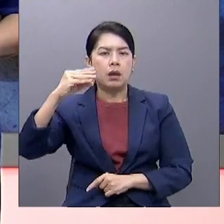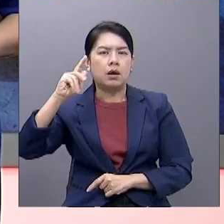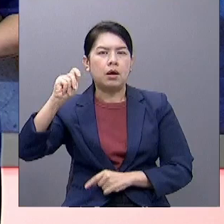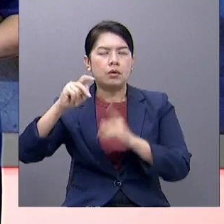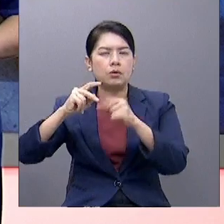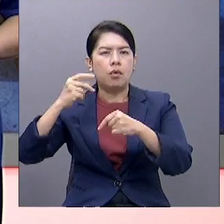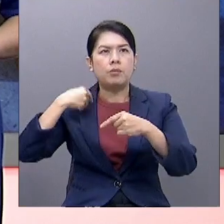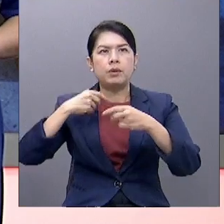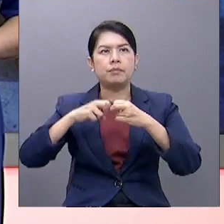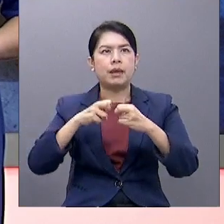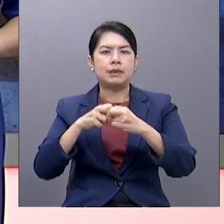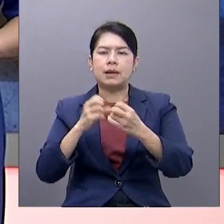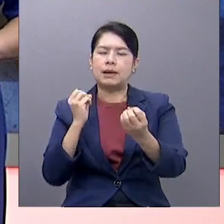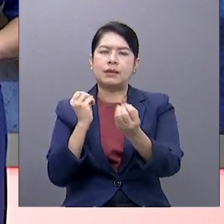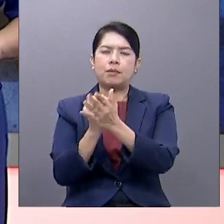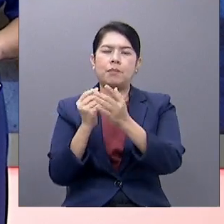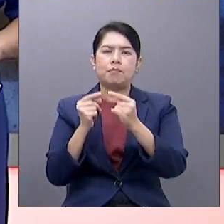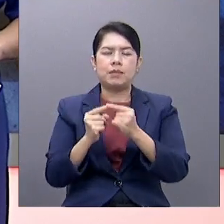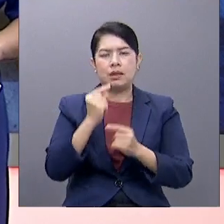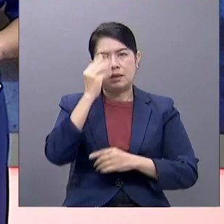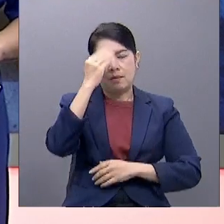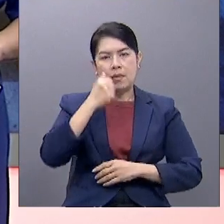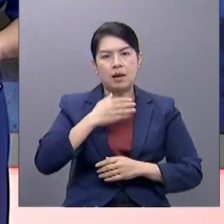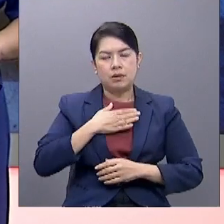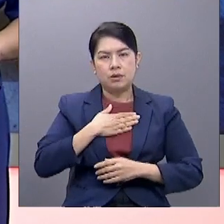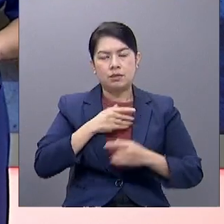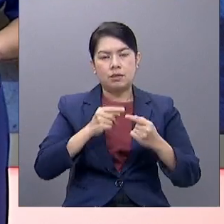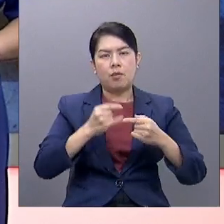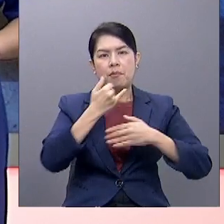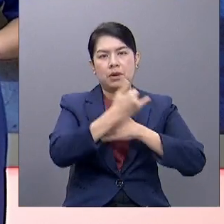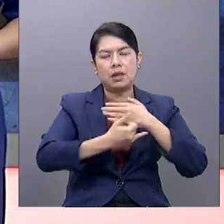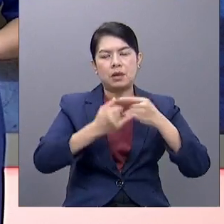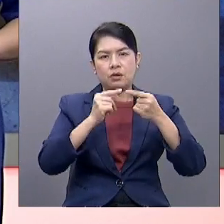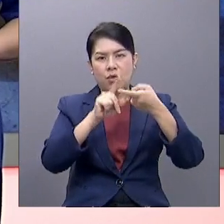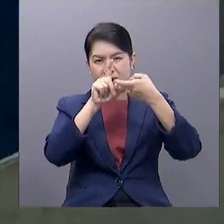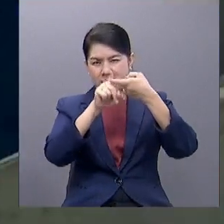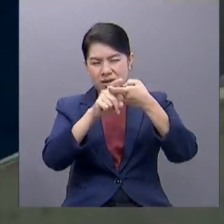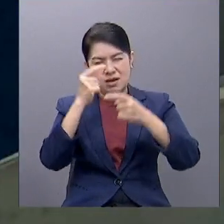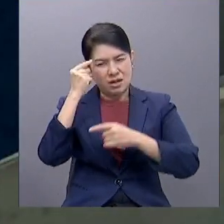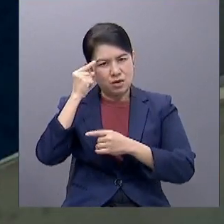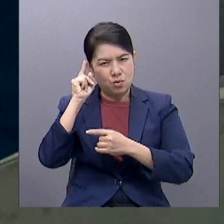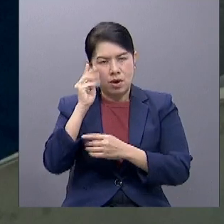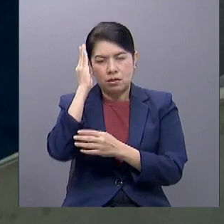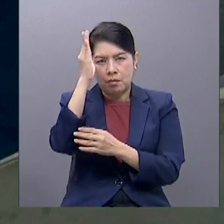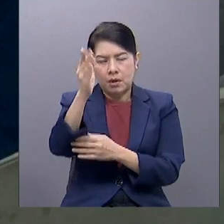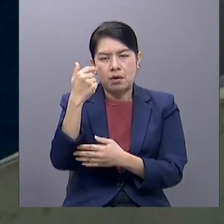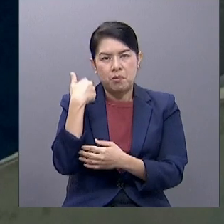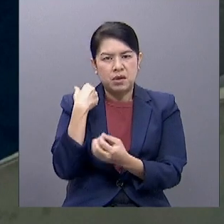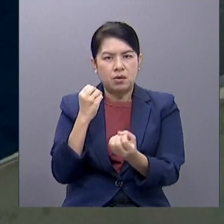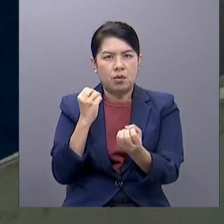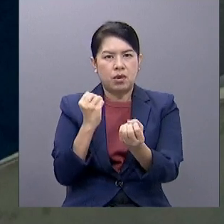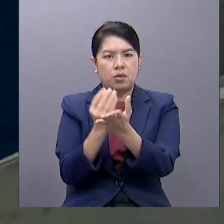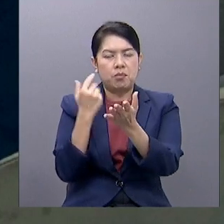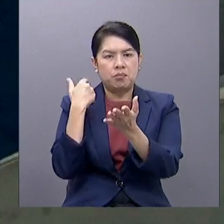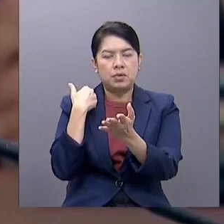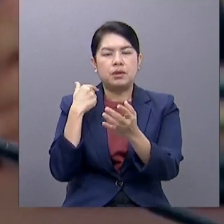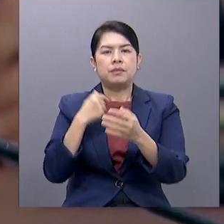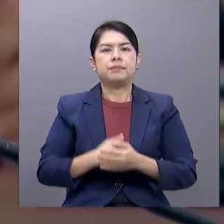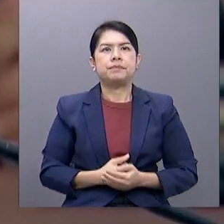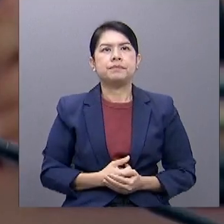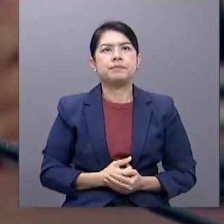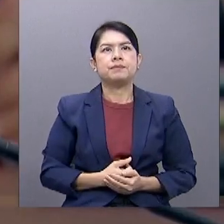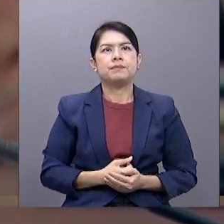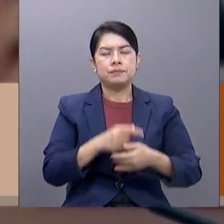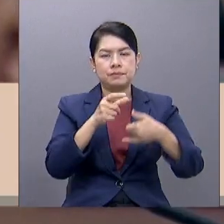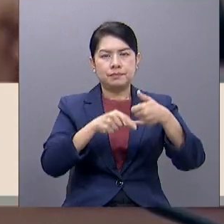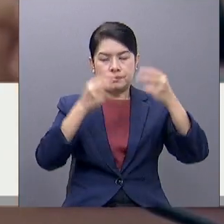สธค่ะว่ารัสเซียอาจจะใช้อาวุธนิวเคลียร์ในสงครามยูเครนค่ะวลาดิเมียร์ปูตินประธานาธิบดีของ